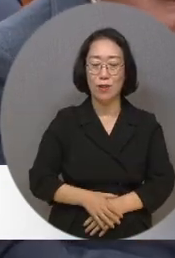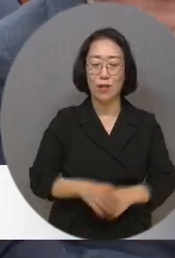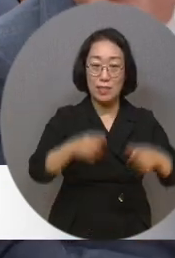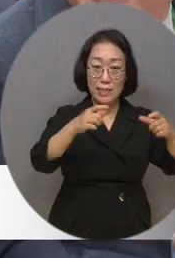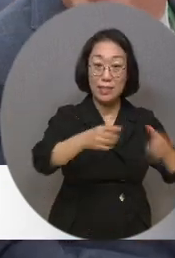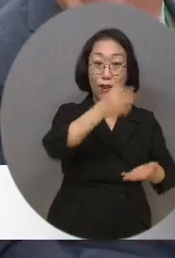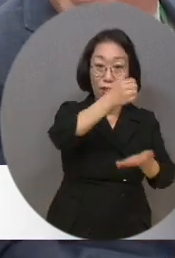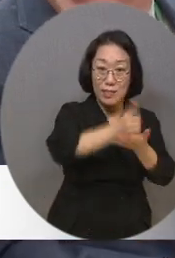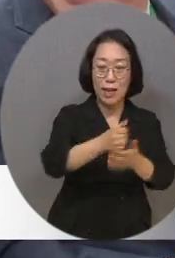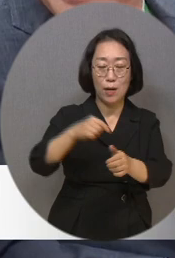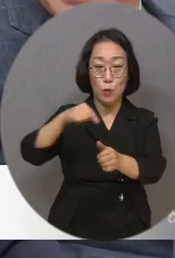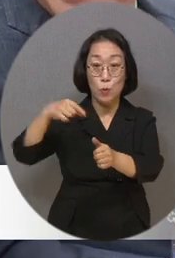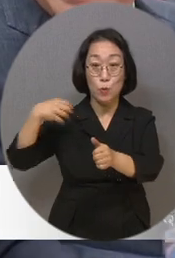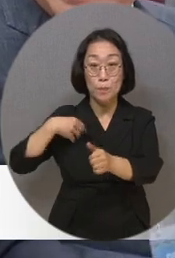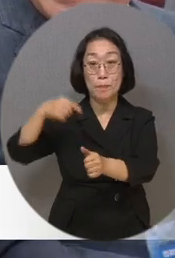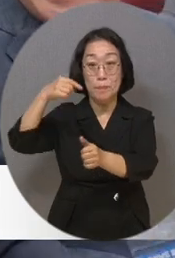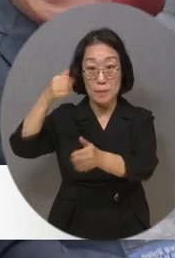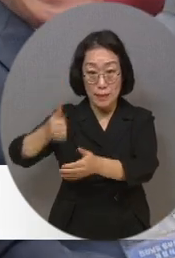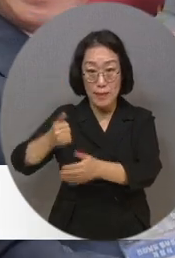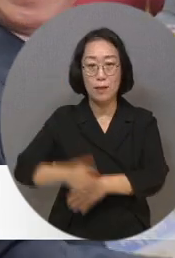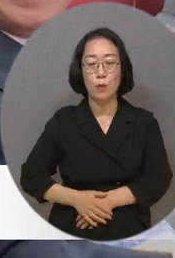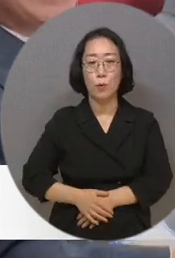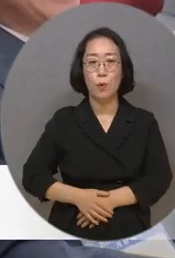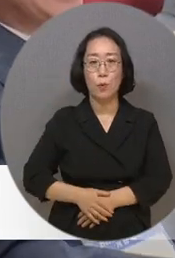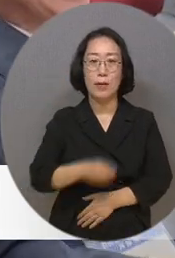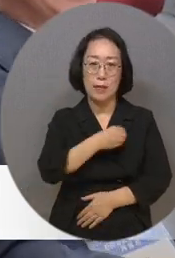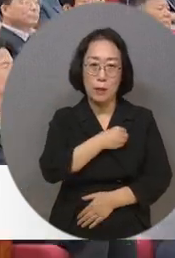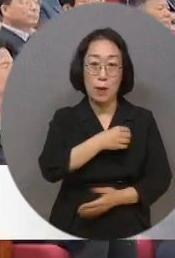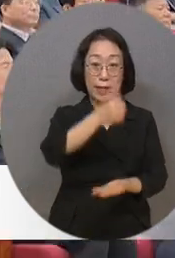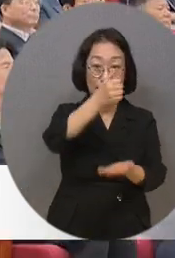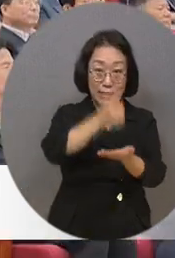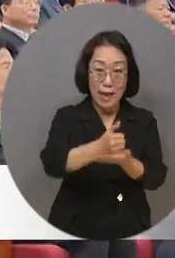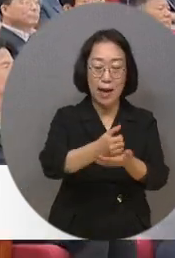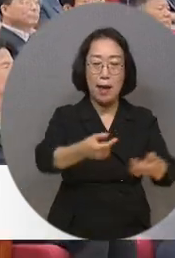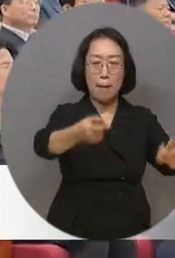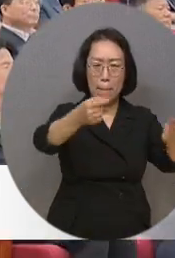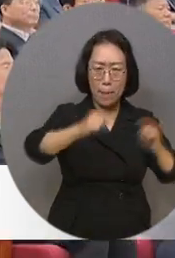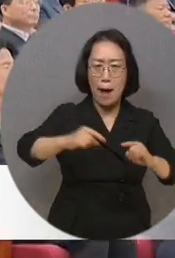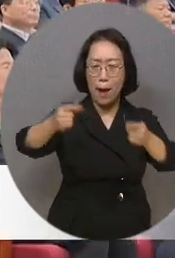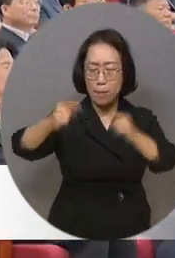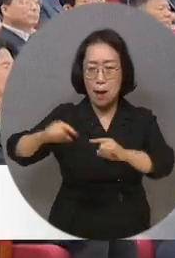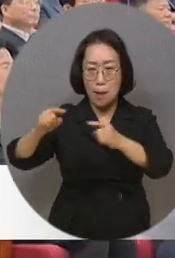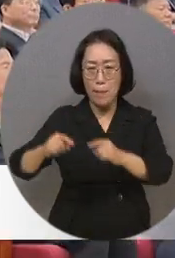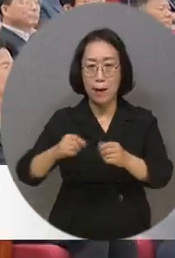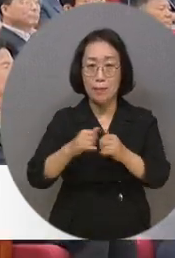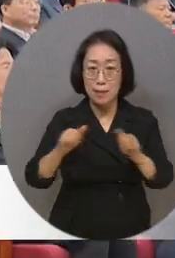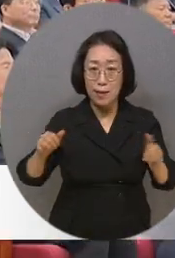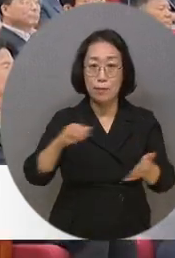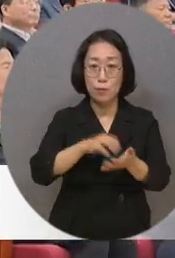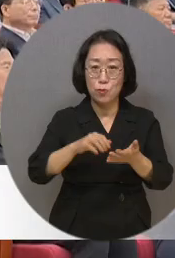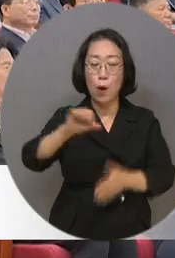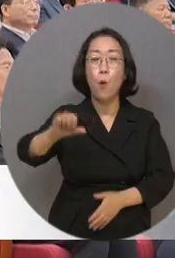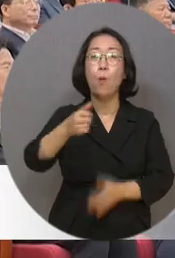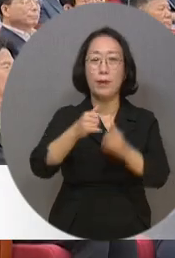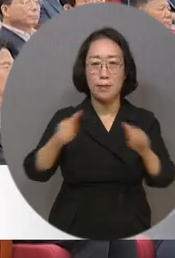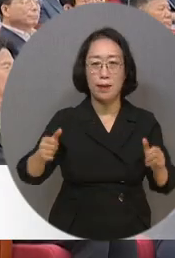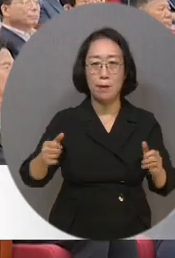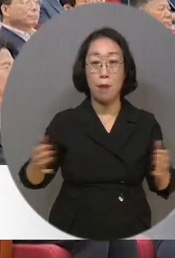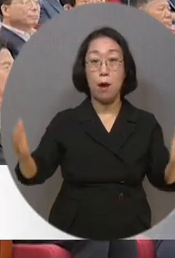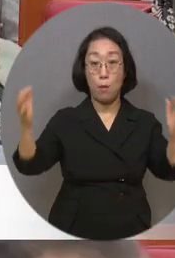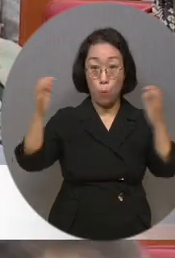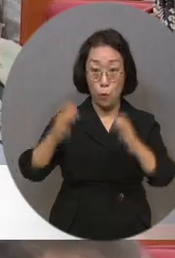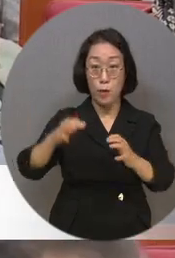전남도 교육감, 서동욱 전남도의회 의장, 전남 동부지역 도민 등 500여 명이 참석한